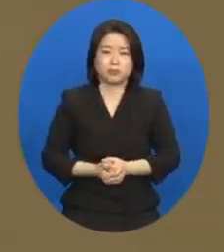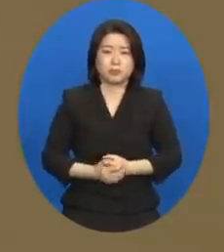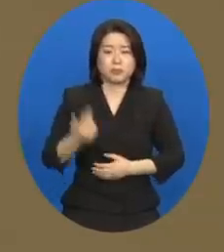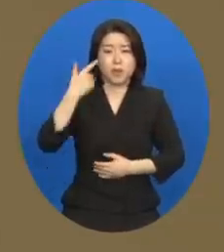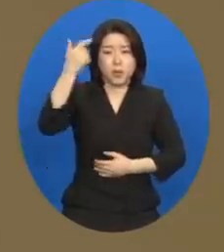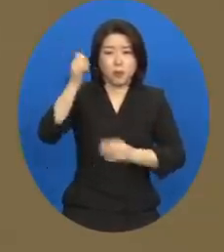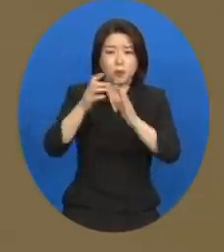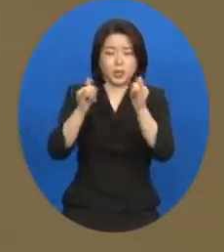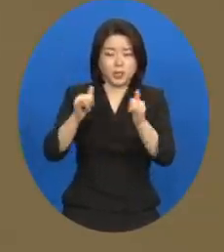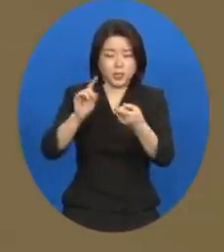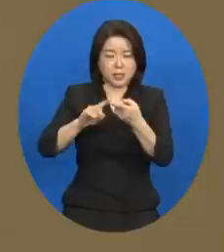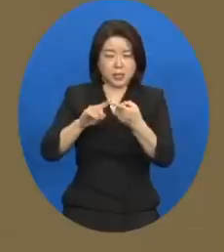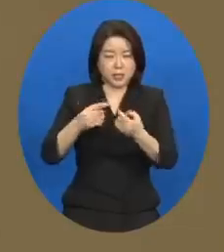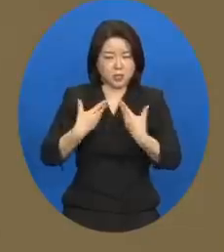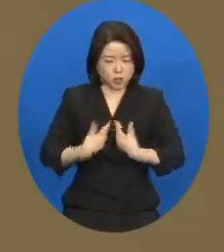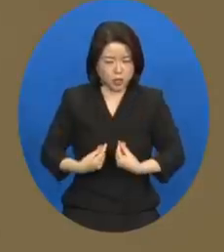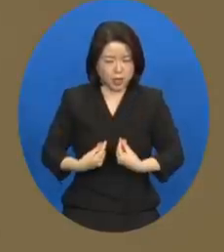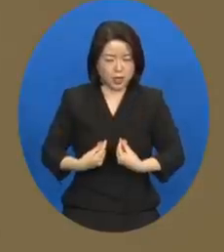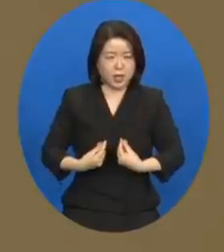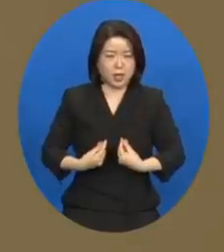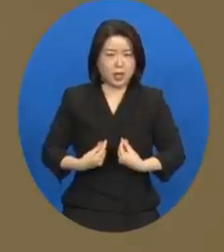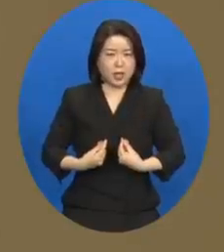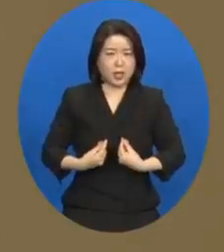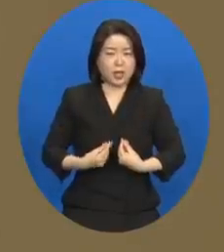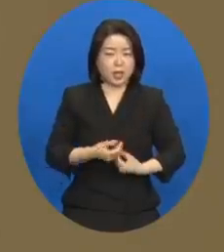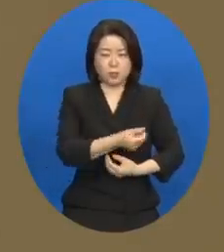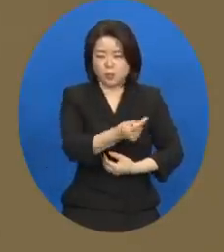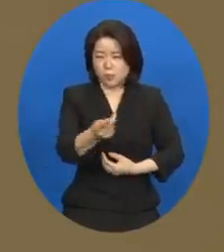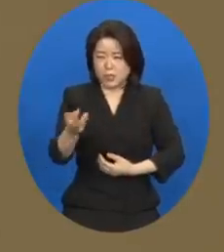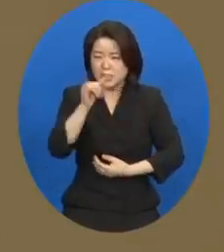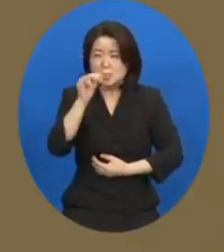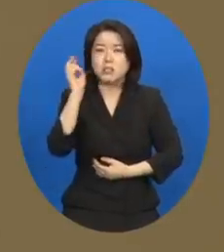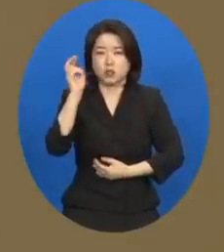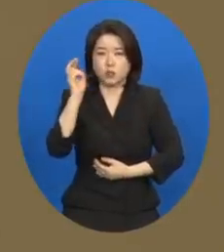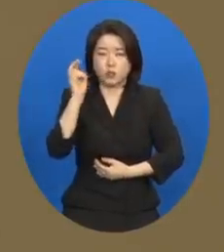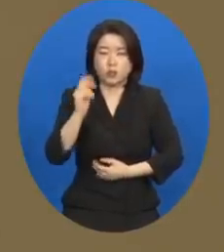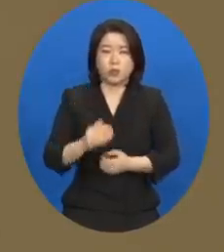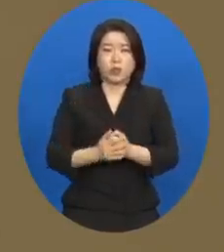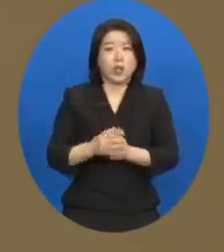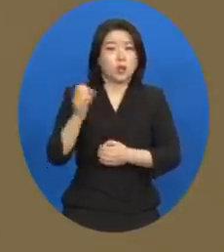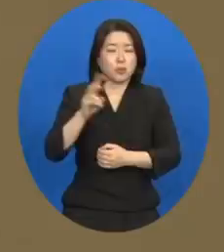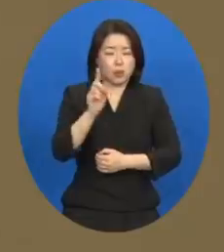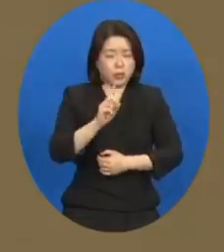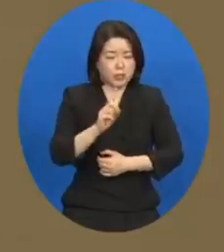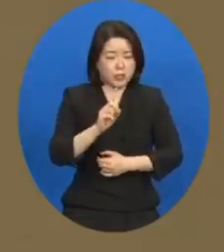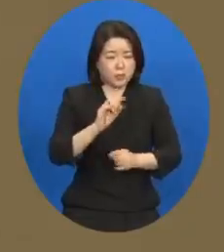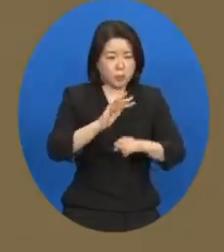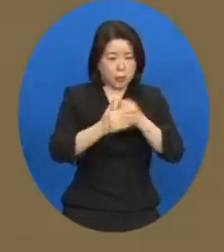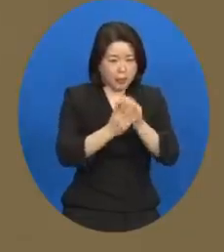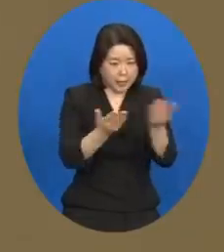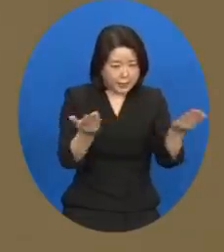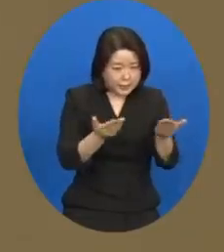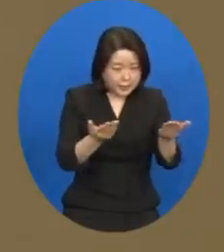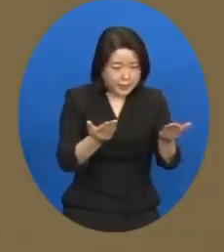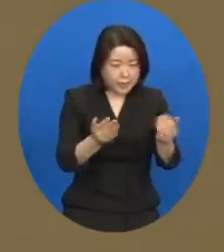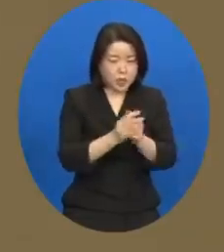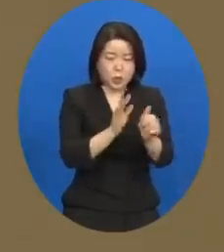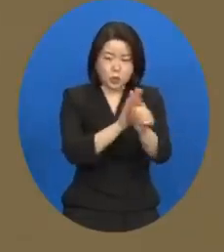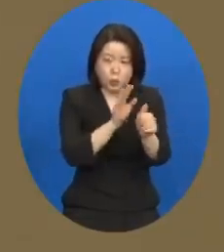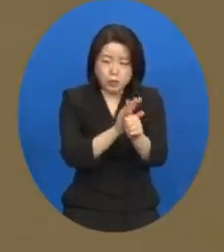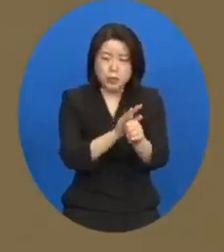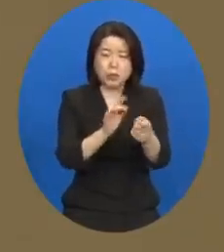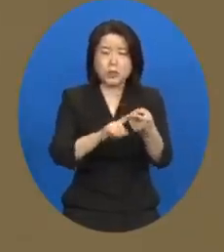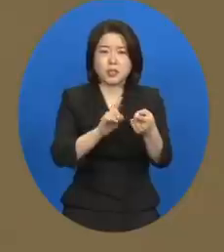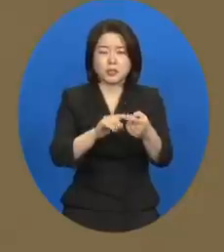목회자에 대한 좌절, 실망이 있으셔서 어떤 사역자나 목회자를 돕는 일에 대해서 마음을